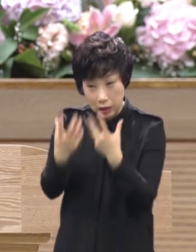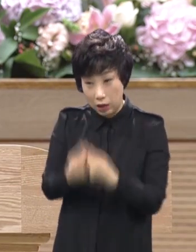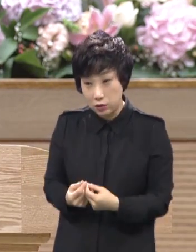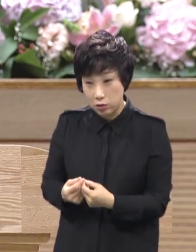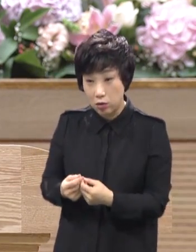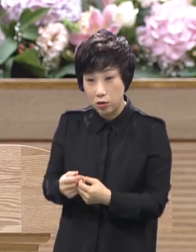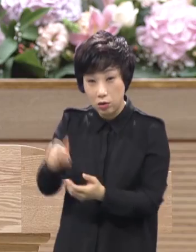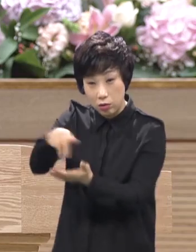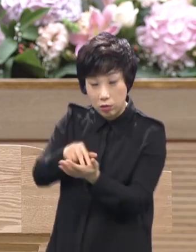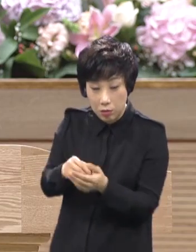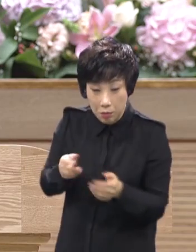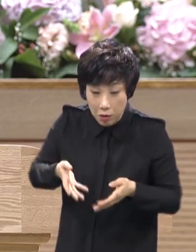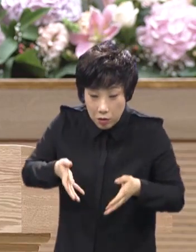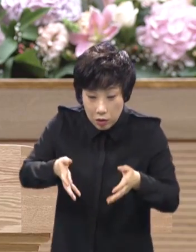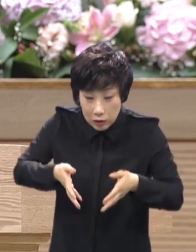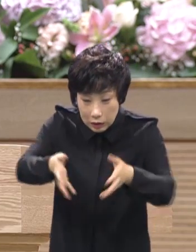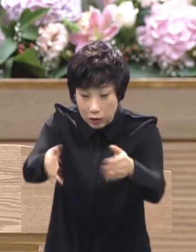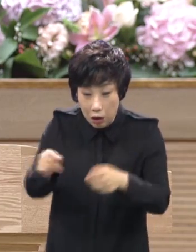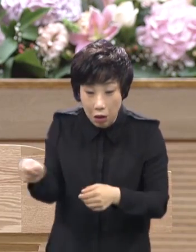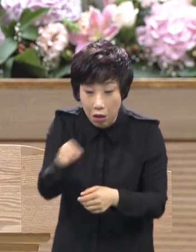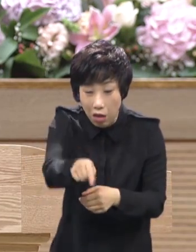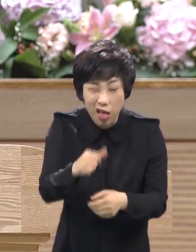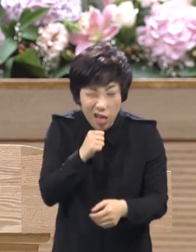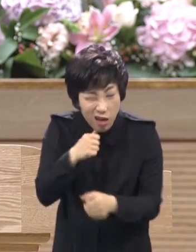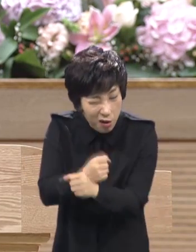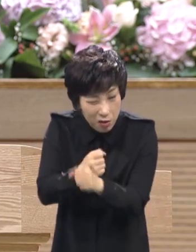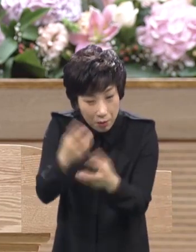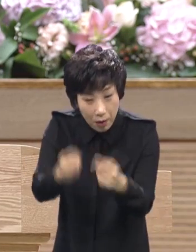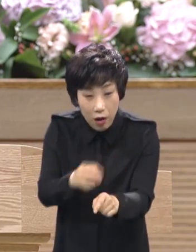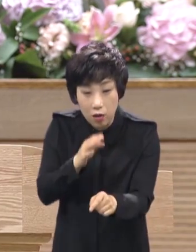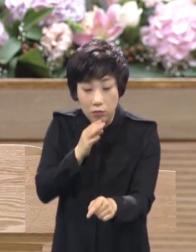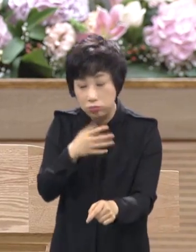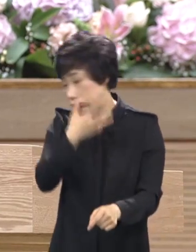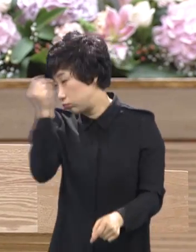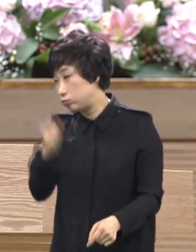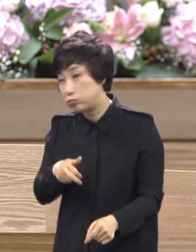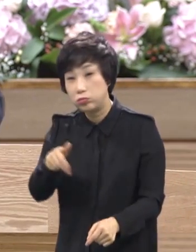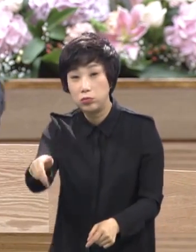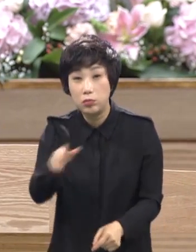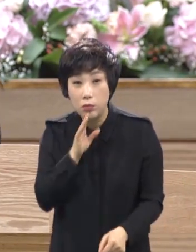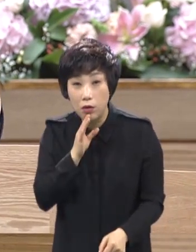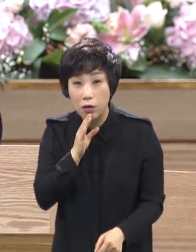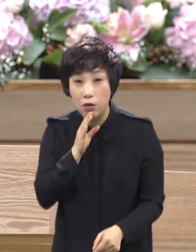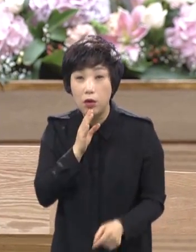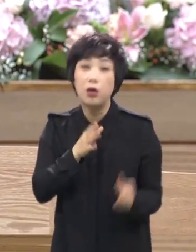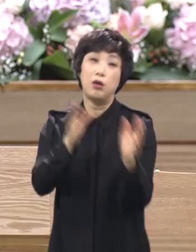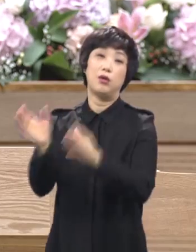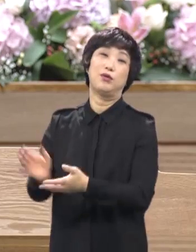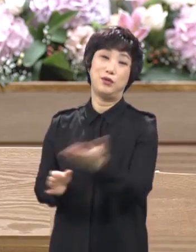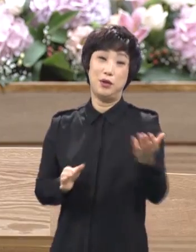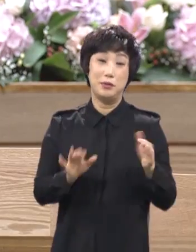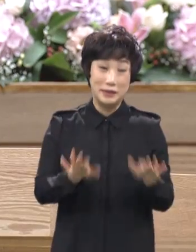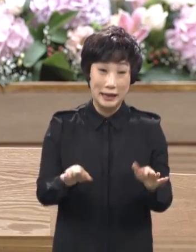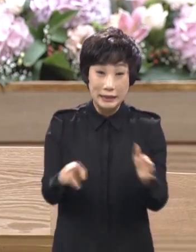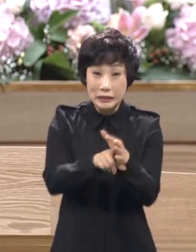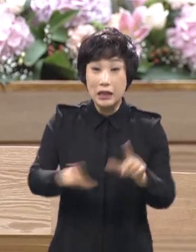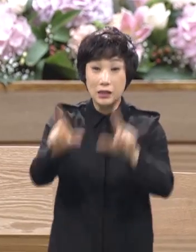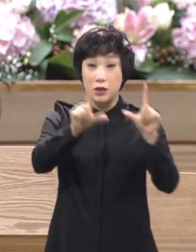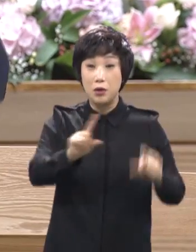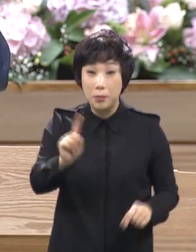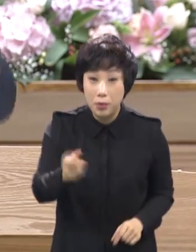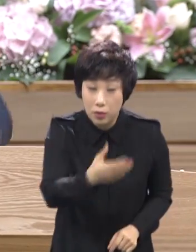합시다. 지나가고 말아버려요. 지나가고 말아. 지금 보세요. 그러니까 다시 말해서 신앙생활